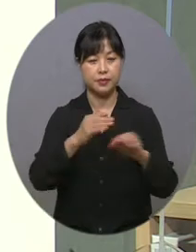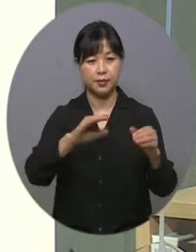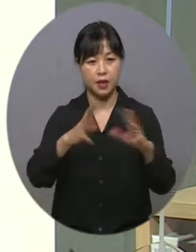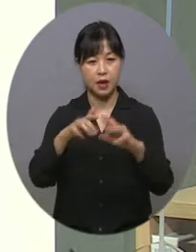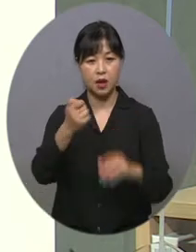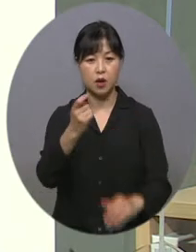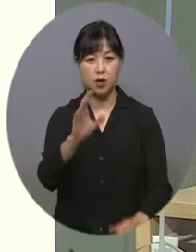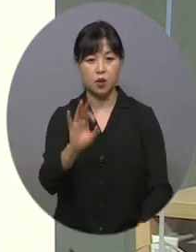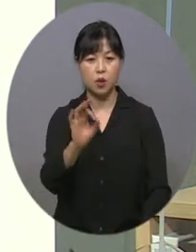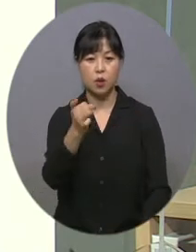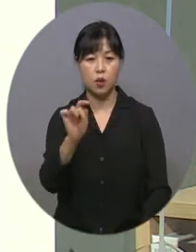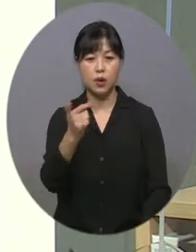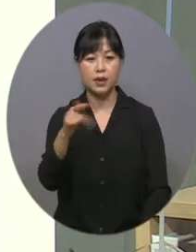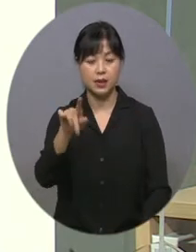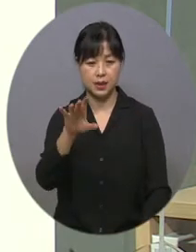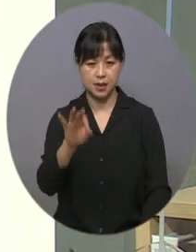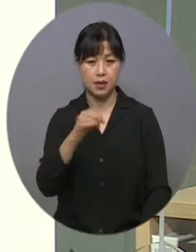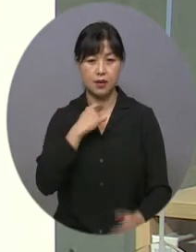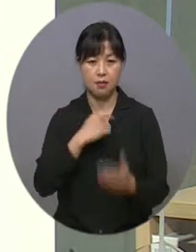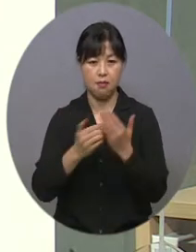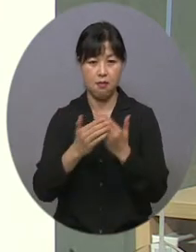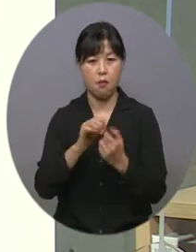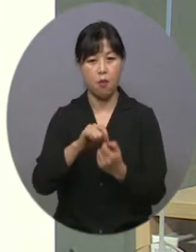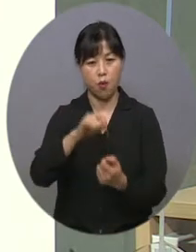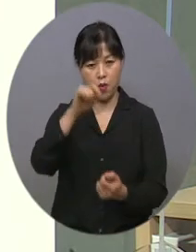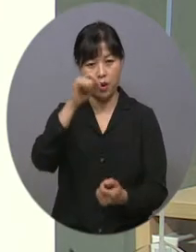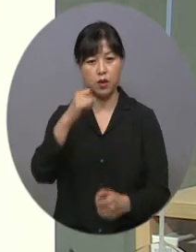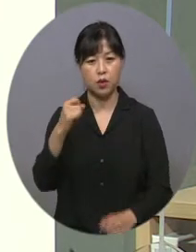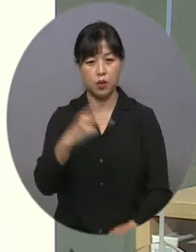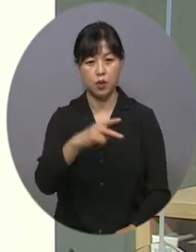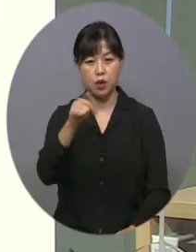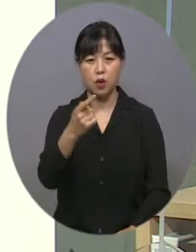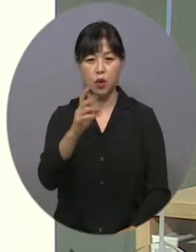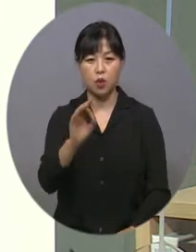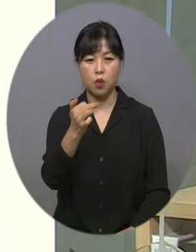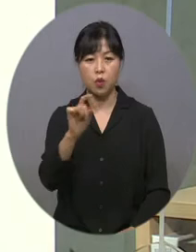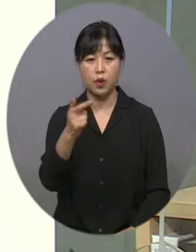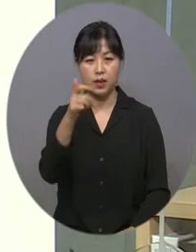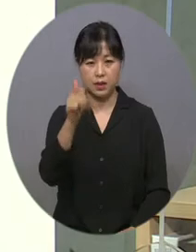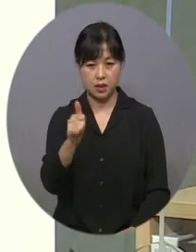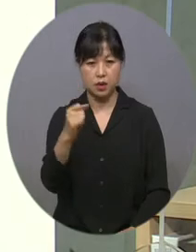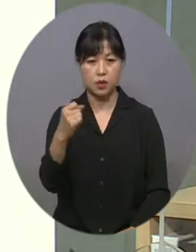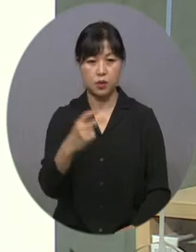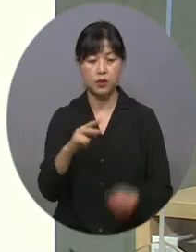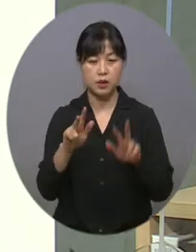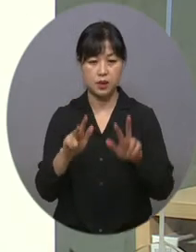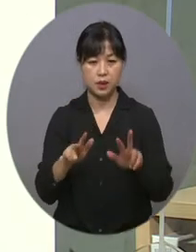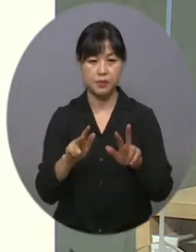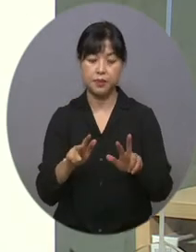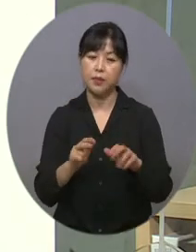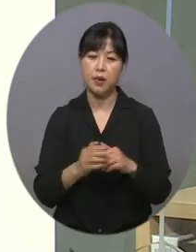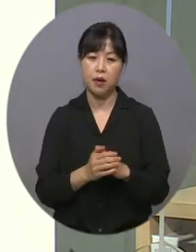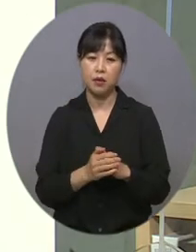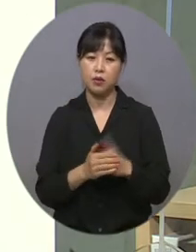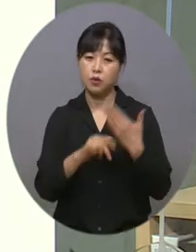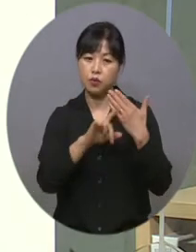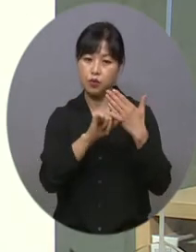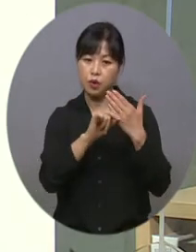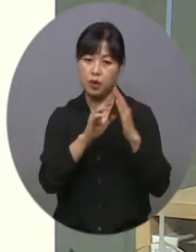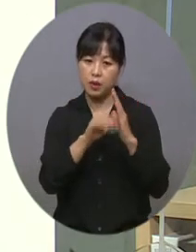오랜 세월 하셨고 또 공관장뿐만 아니라 현재 지난달인데